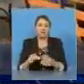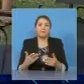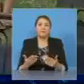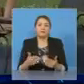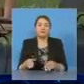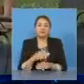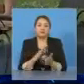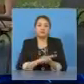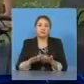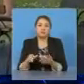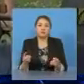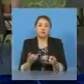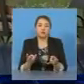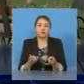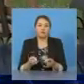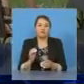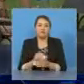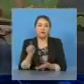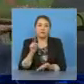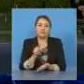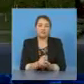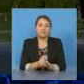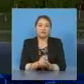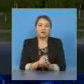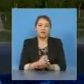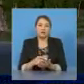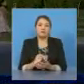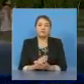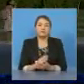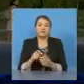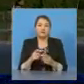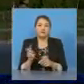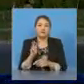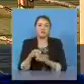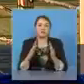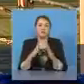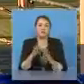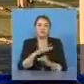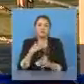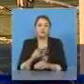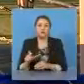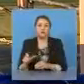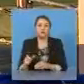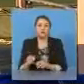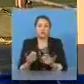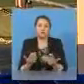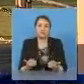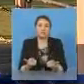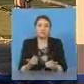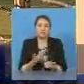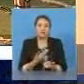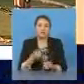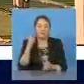всех санитарных норм входит сейчас в обязательный порядок любых выходов из дома. Многие люди, конечно же, относятся